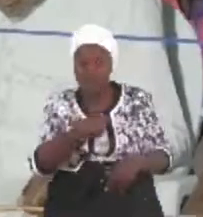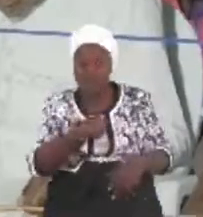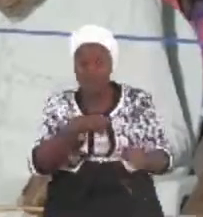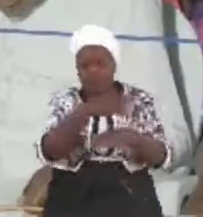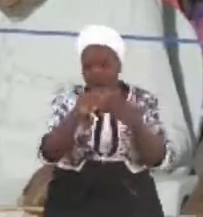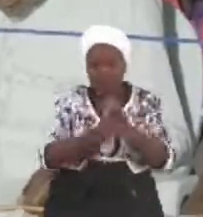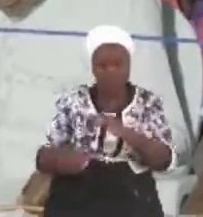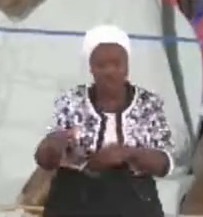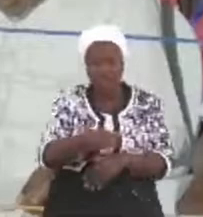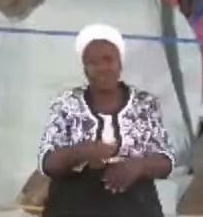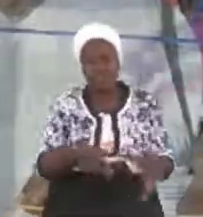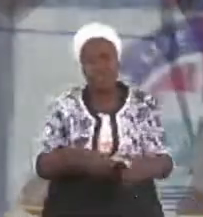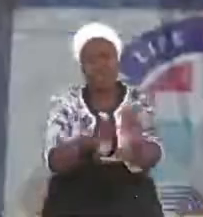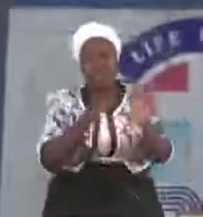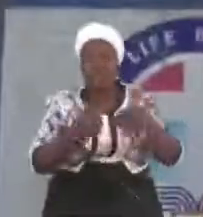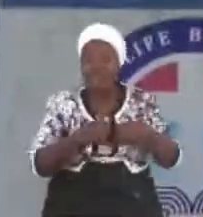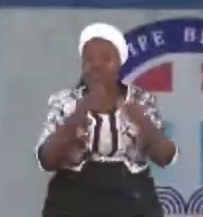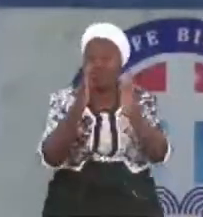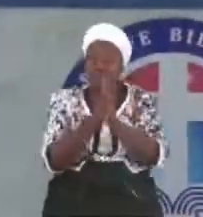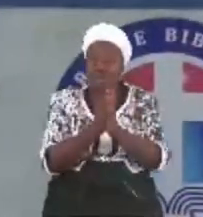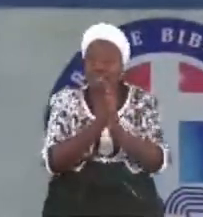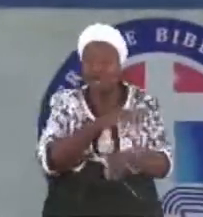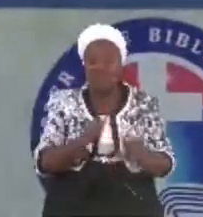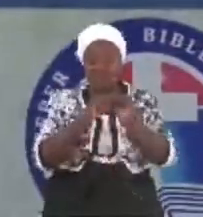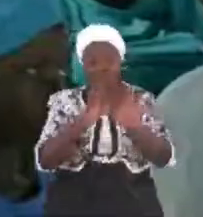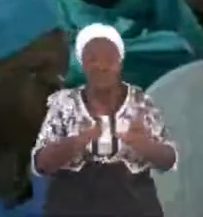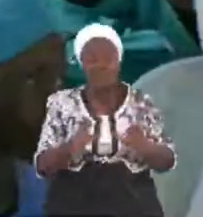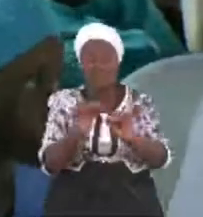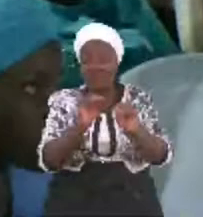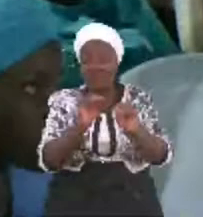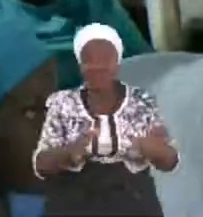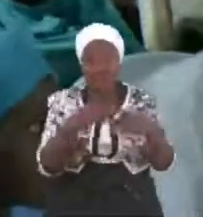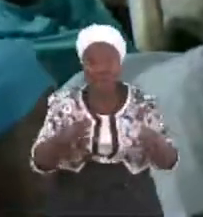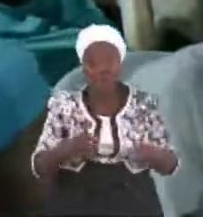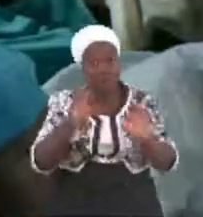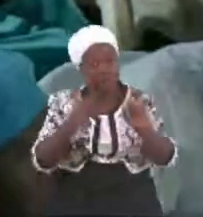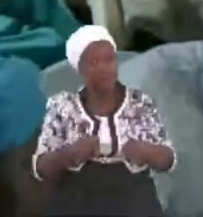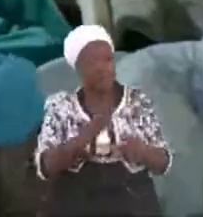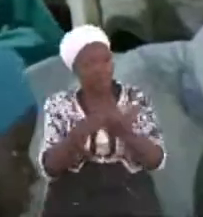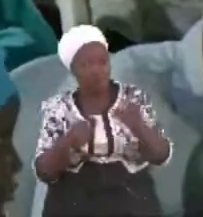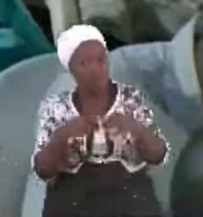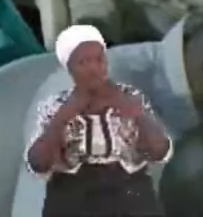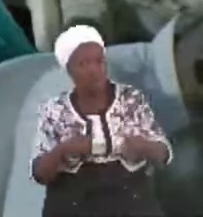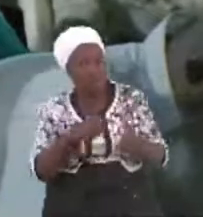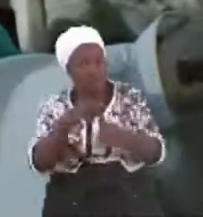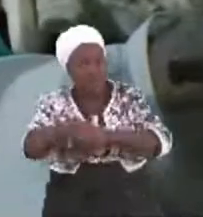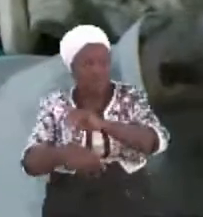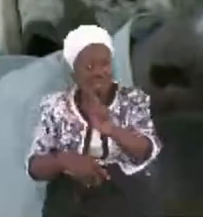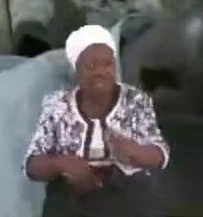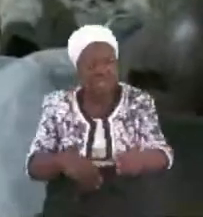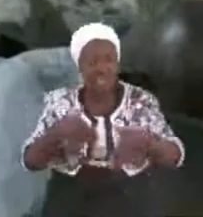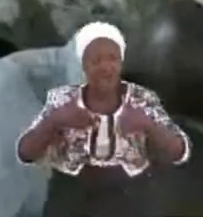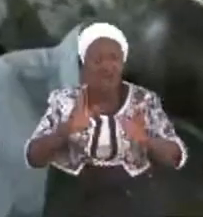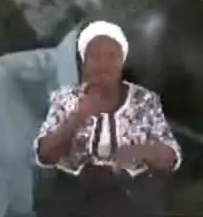prié et rien ne s'est passé. Est-ce que quelque chose peut se passer ce soir? Que ton oui soit connu